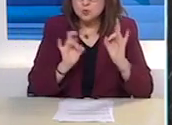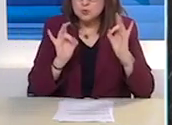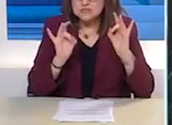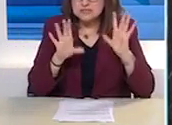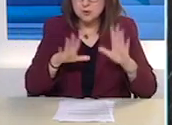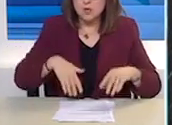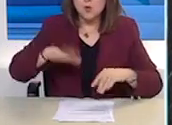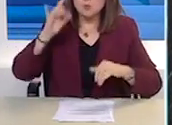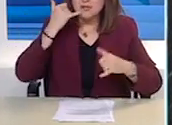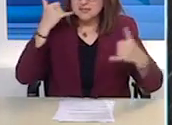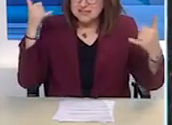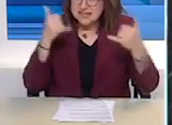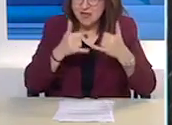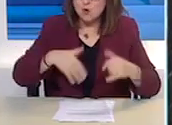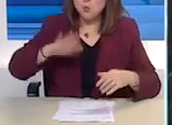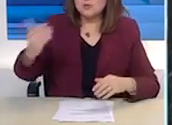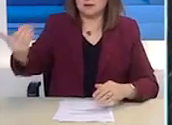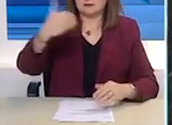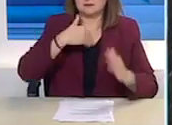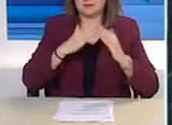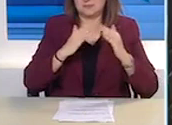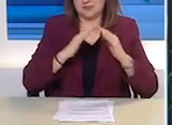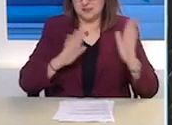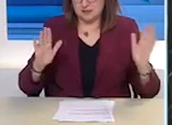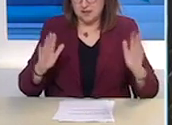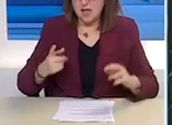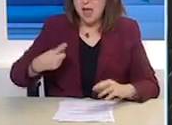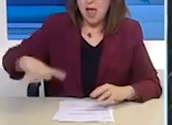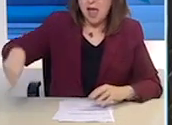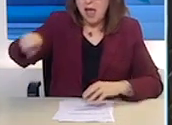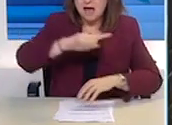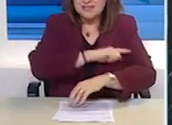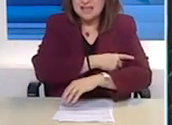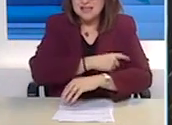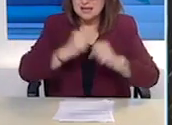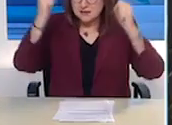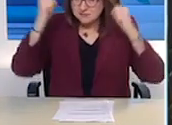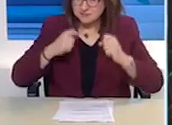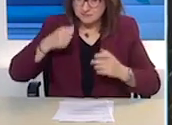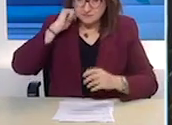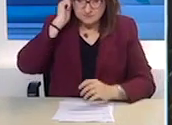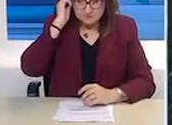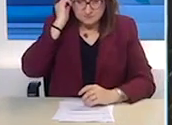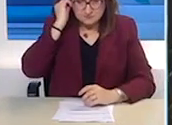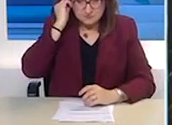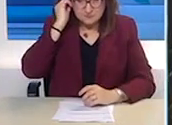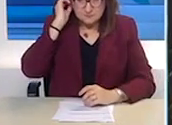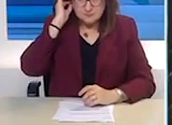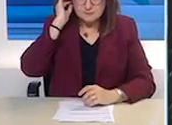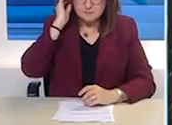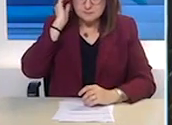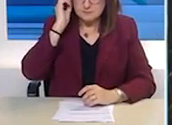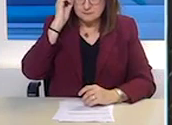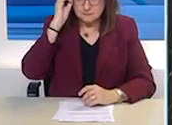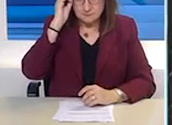Σε ό,τι αφορά την αποζημίωση των ιδιωτών ιατρών, νομίζω το ποσό της αποζημίωσης είναι λογικό και θα τύχει